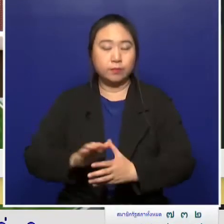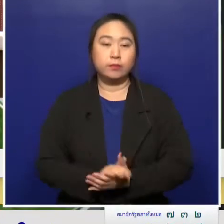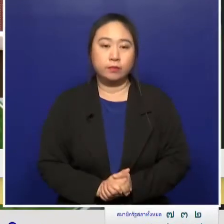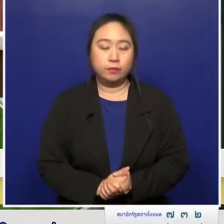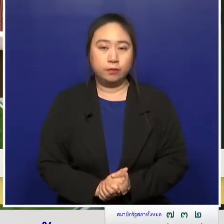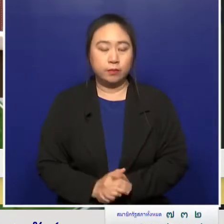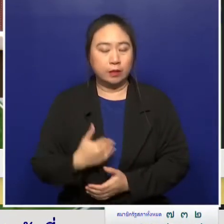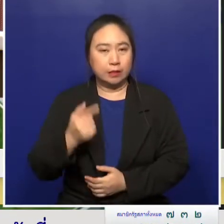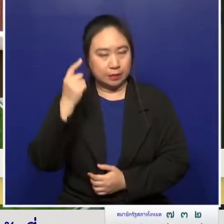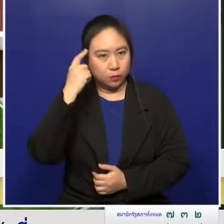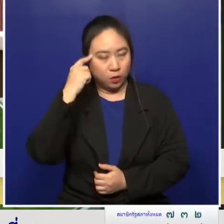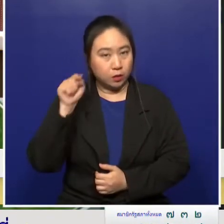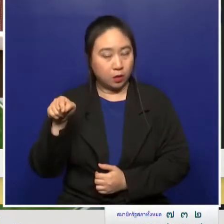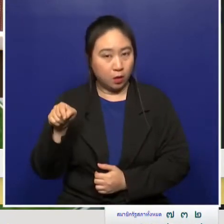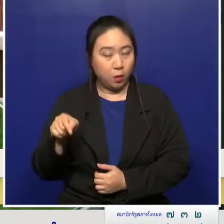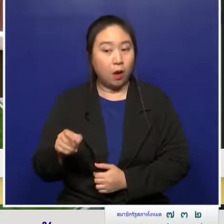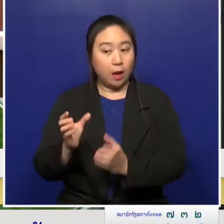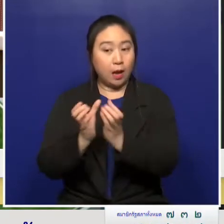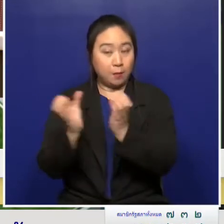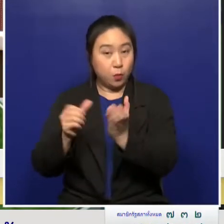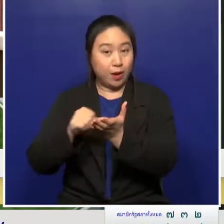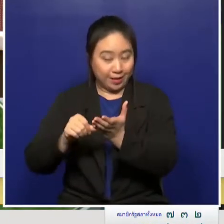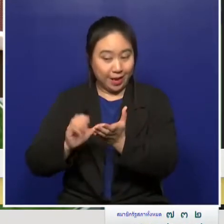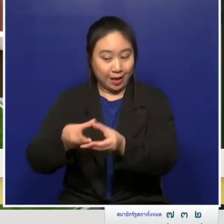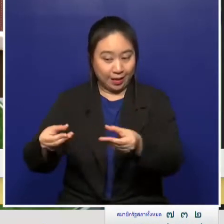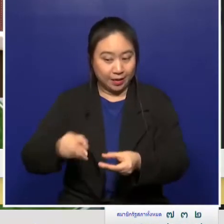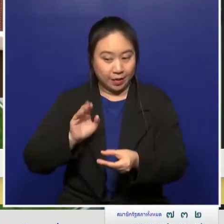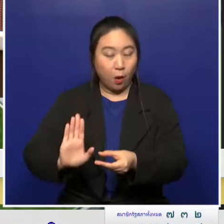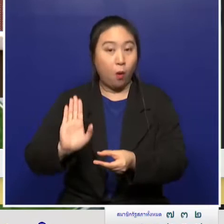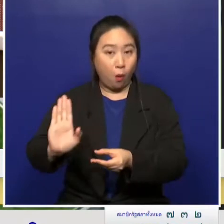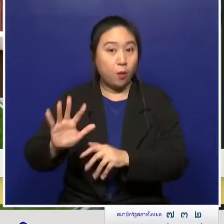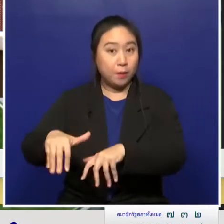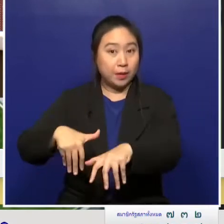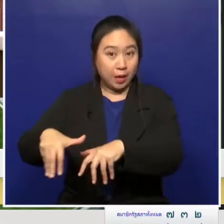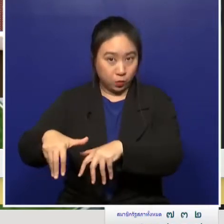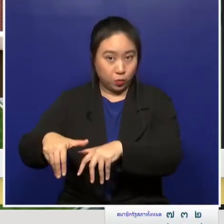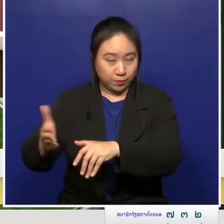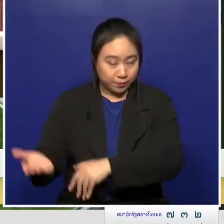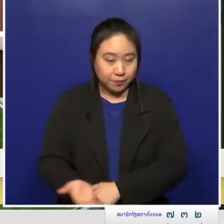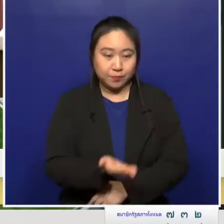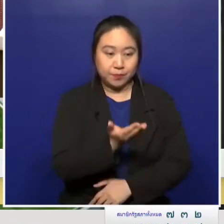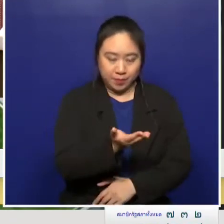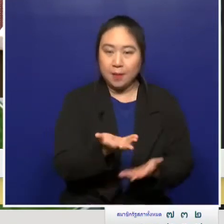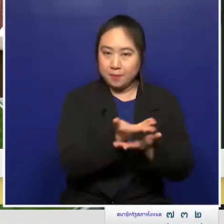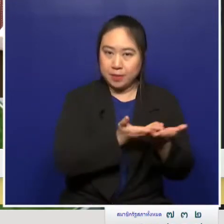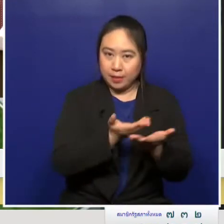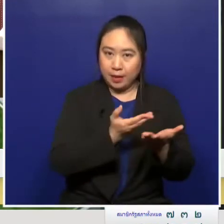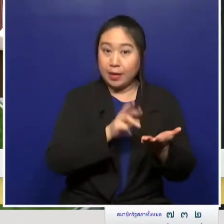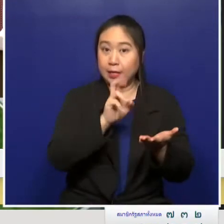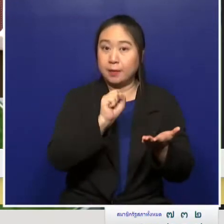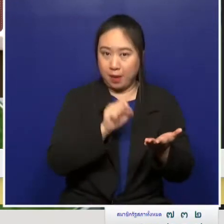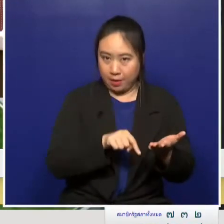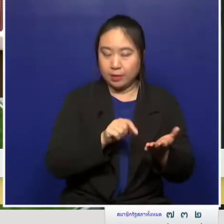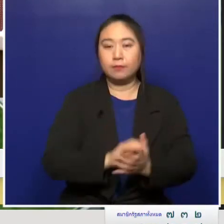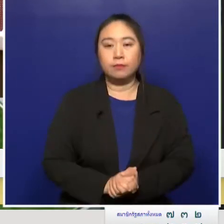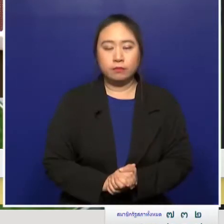ยเห็นควรนำยัตติแก้รัฐธรรมนูญภาคประชาชนมาพิจารณาในรัฐสภาดี